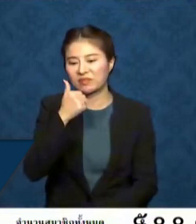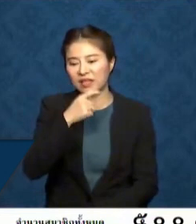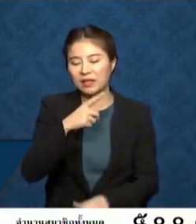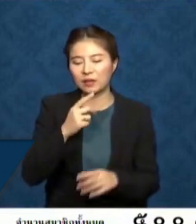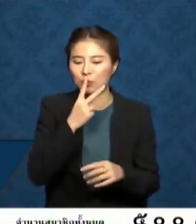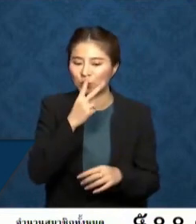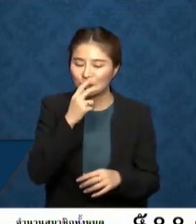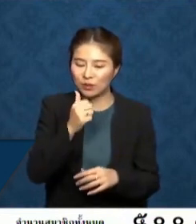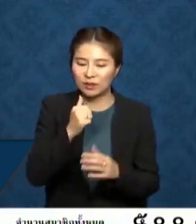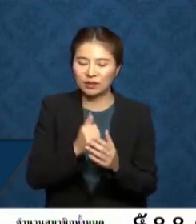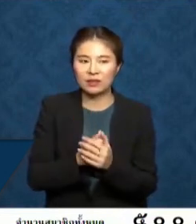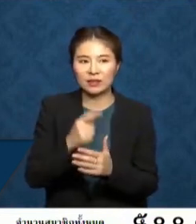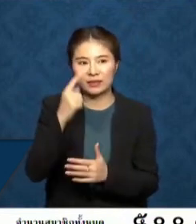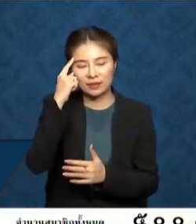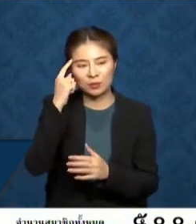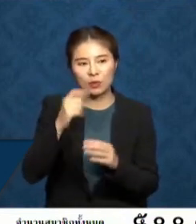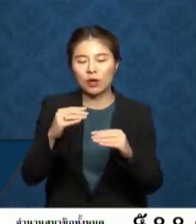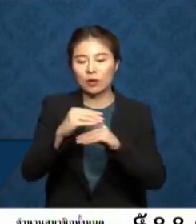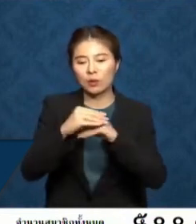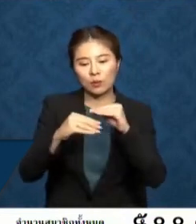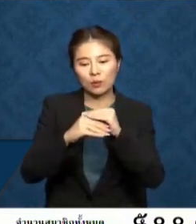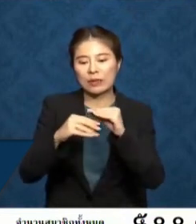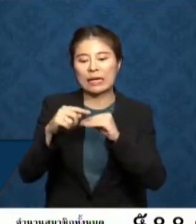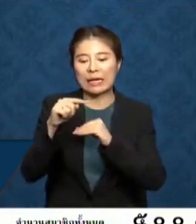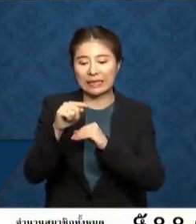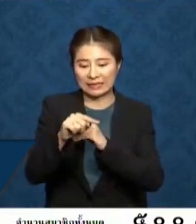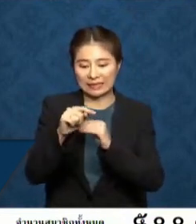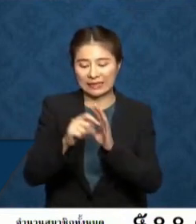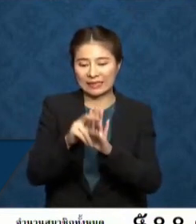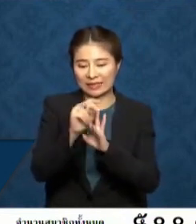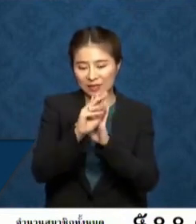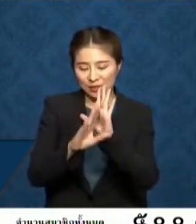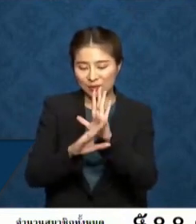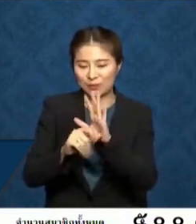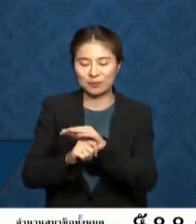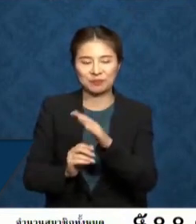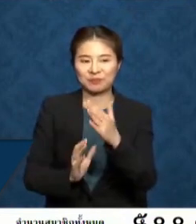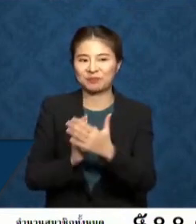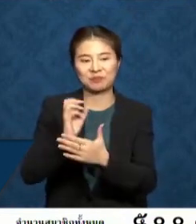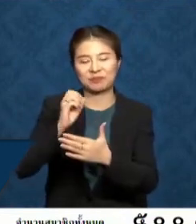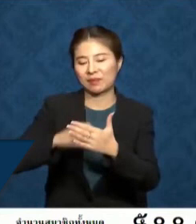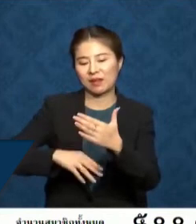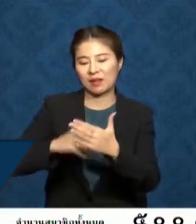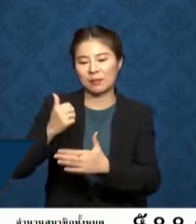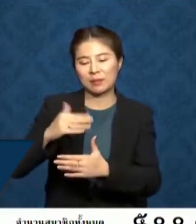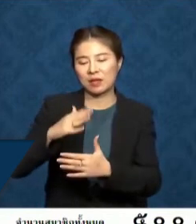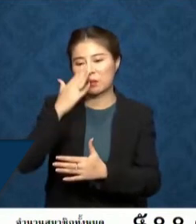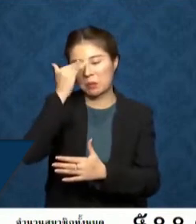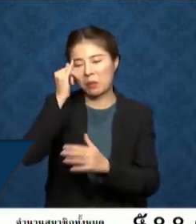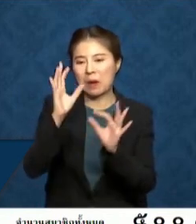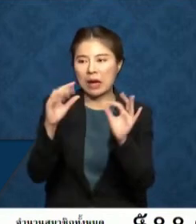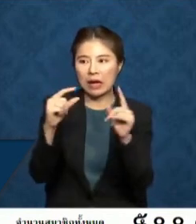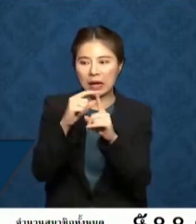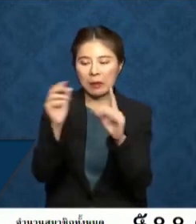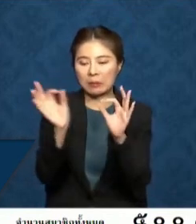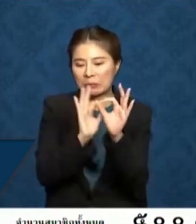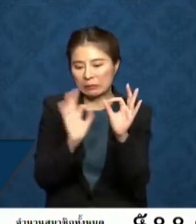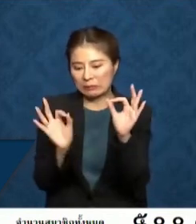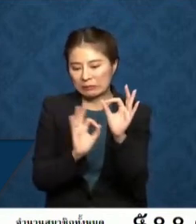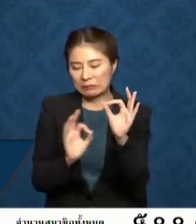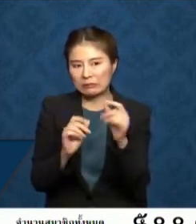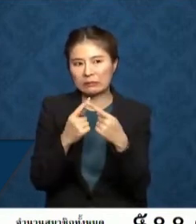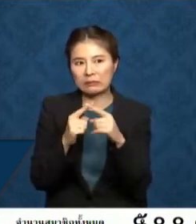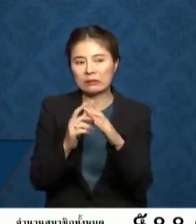านดังนั้นผมจึงไม่สามารถให้นโยบายผ่านตามที่เสียงข้างมากของกรรมาธิการได้ให้มาจึงขอปรับล